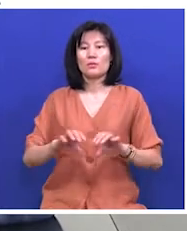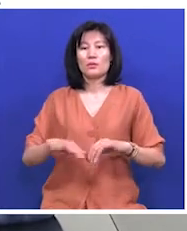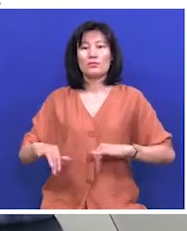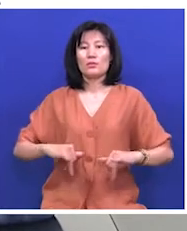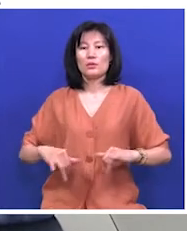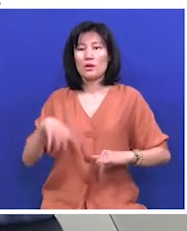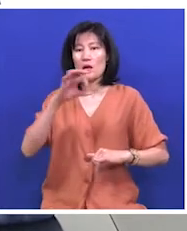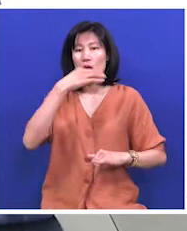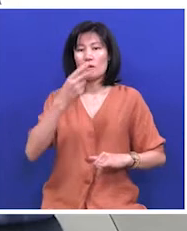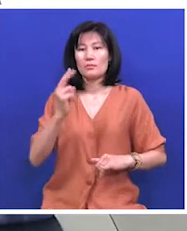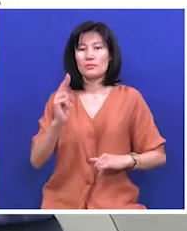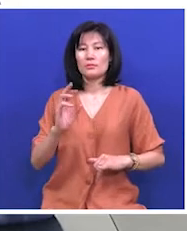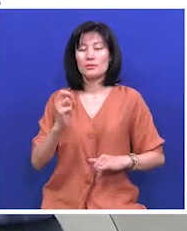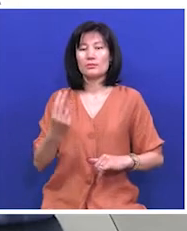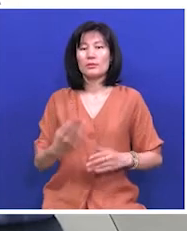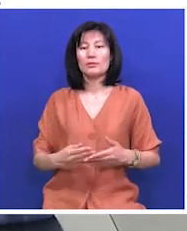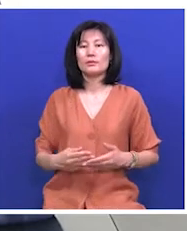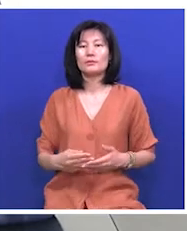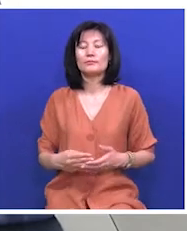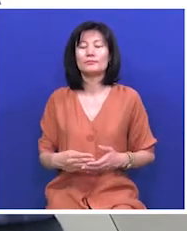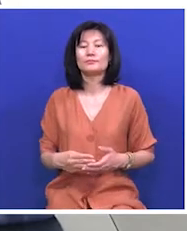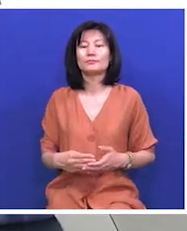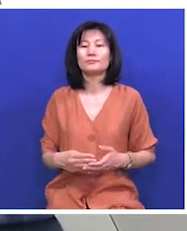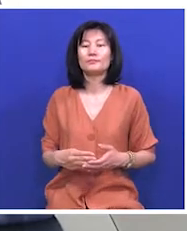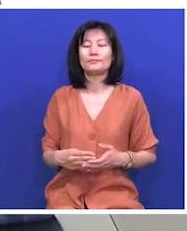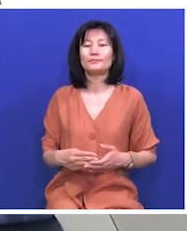құқық бұзушылыққа жауапкершілікке тартылған, және